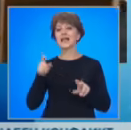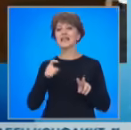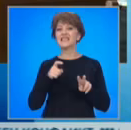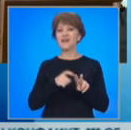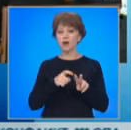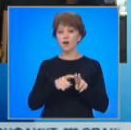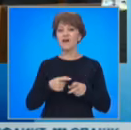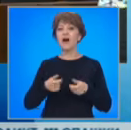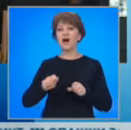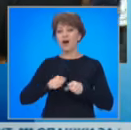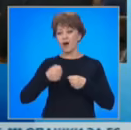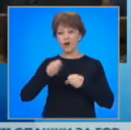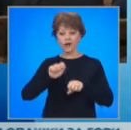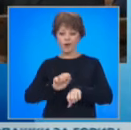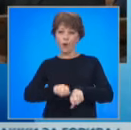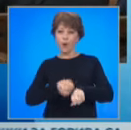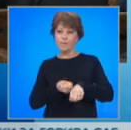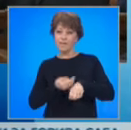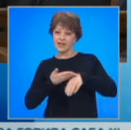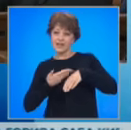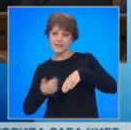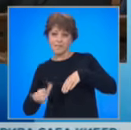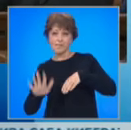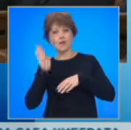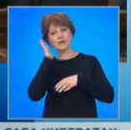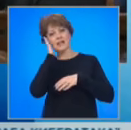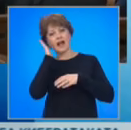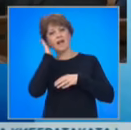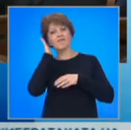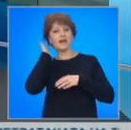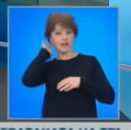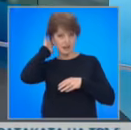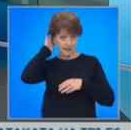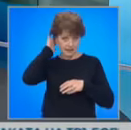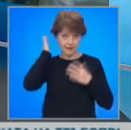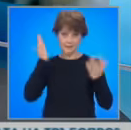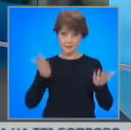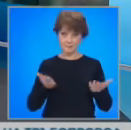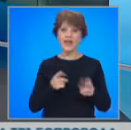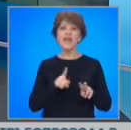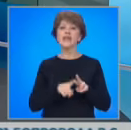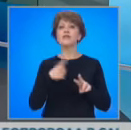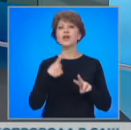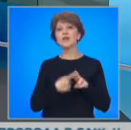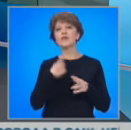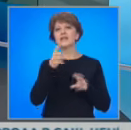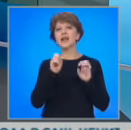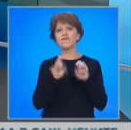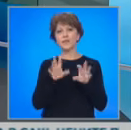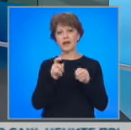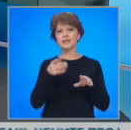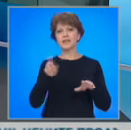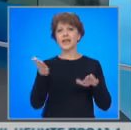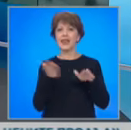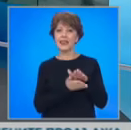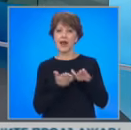си, която е подложил под главата на пострадания. Иво Никодимов с информация за делото за